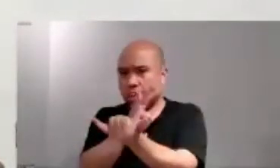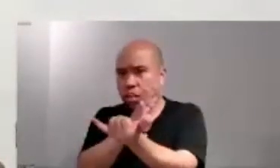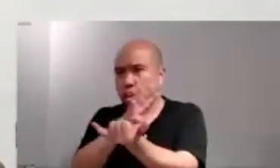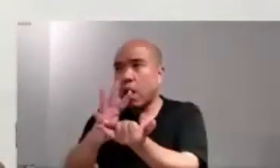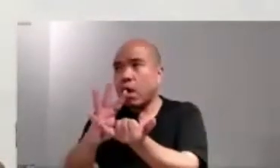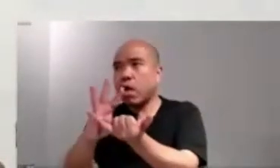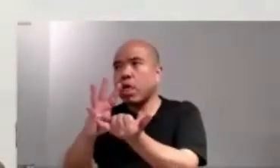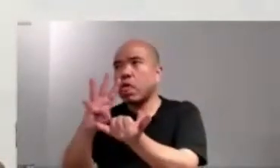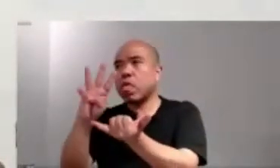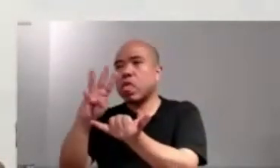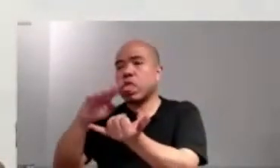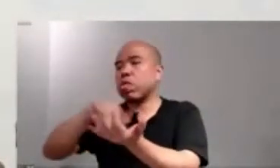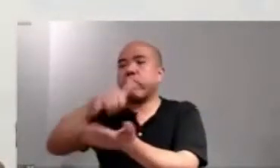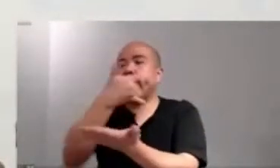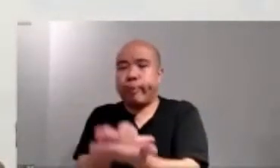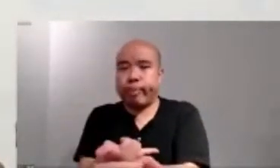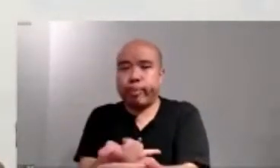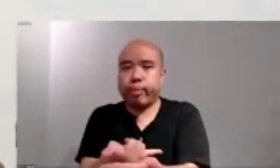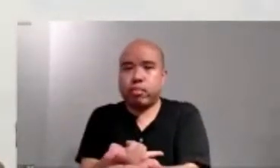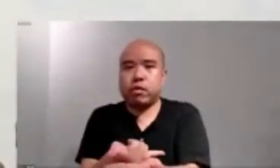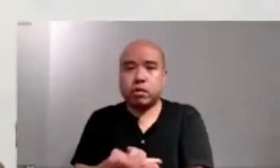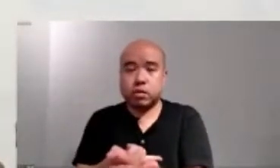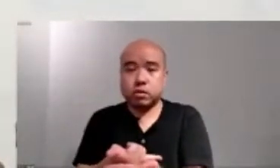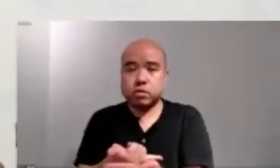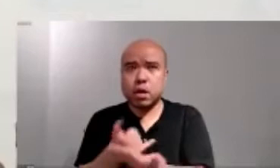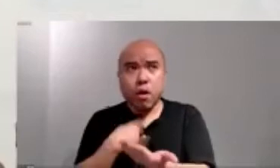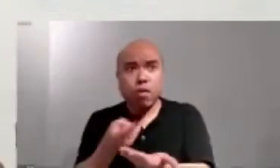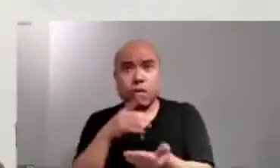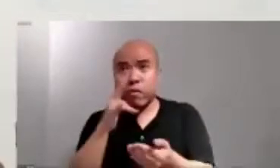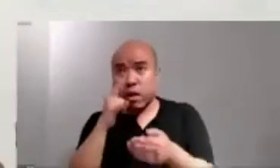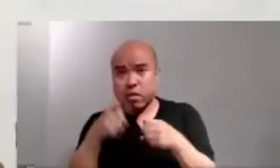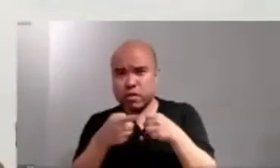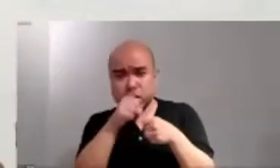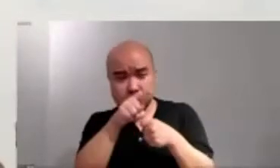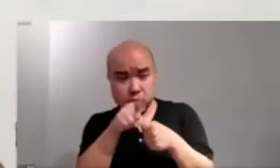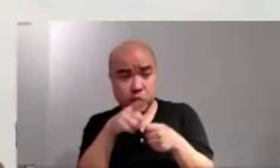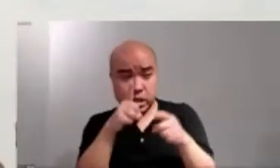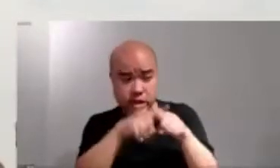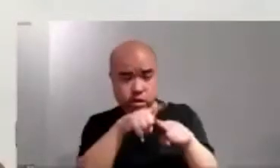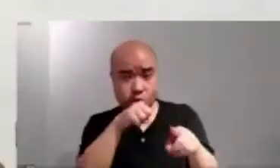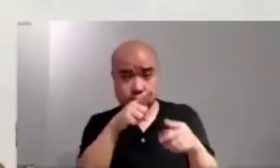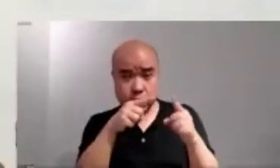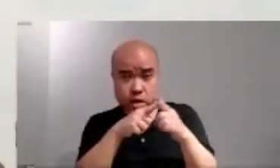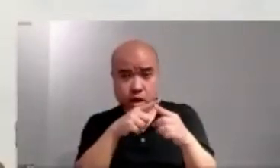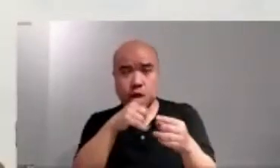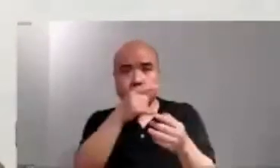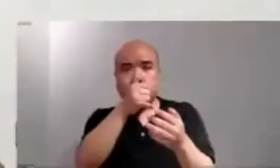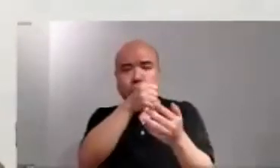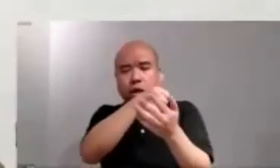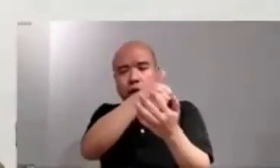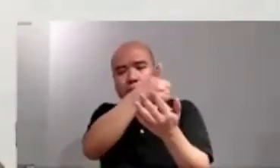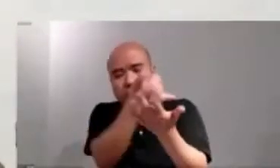我真的整个人 stone 了。为什么呢？我第一次在 live 的电视节目那里看着一个真人过世。那我心里面就